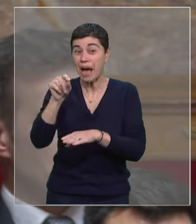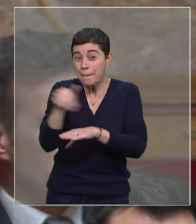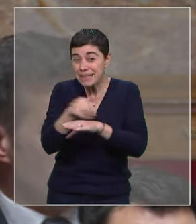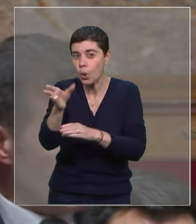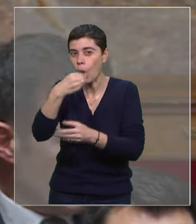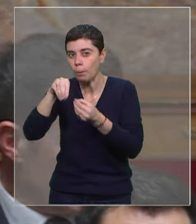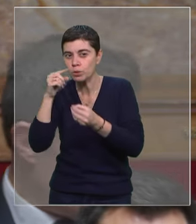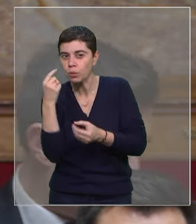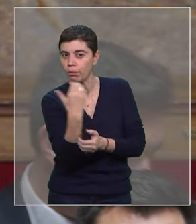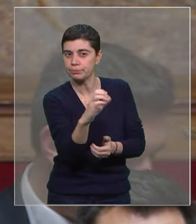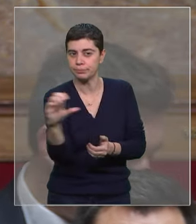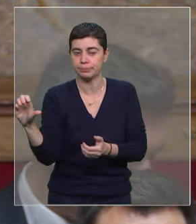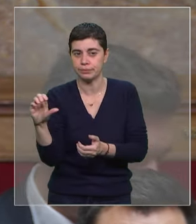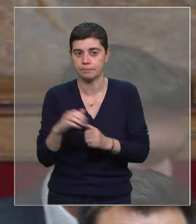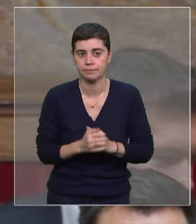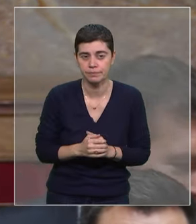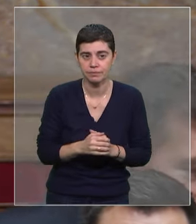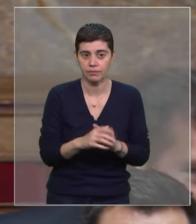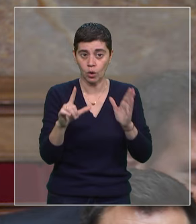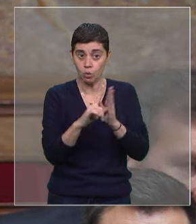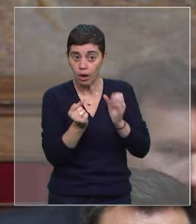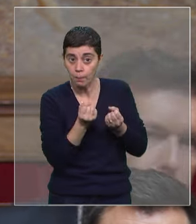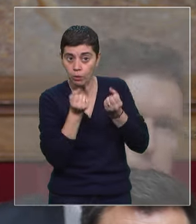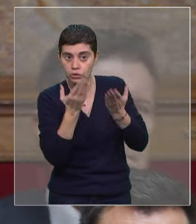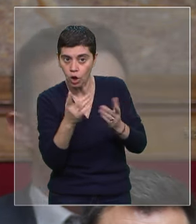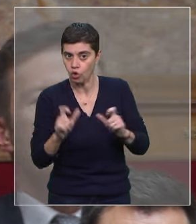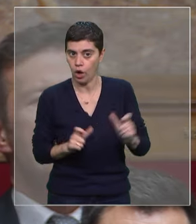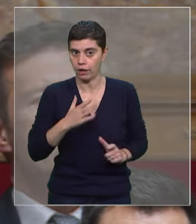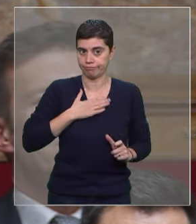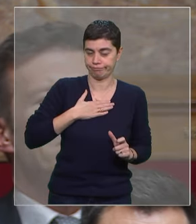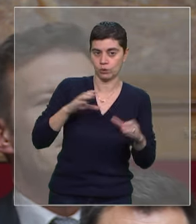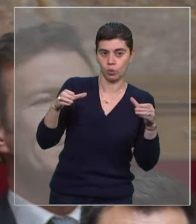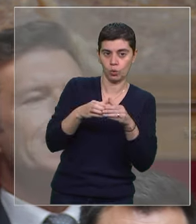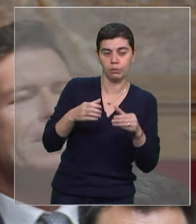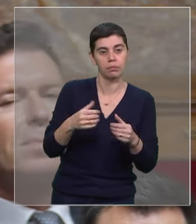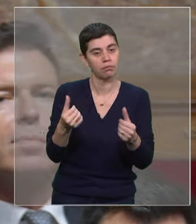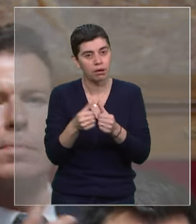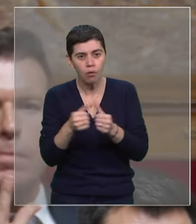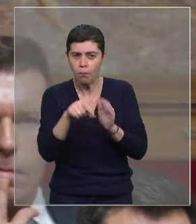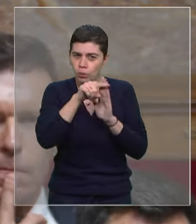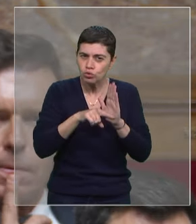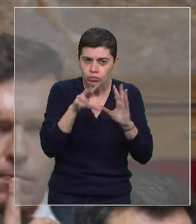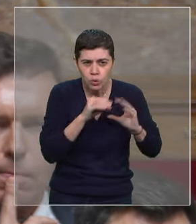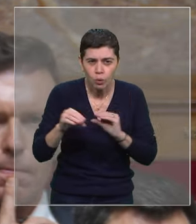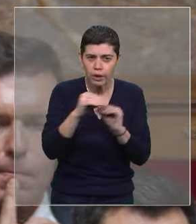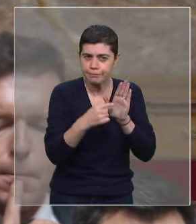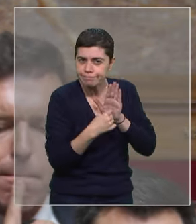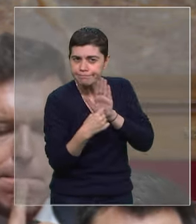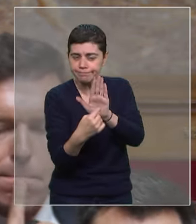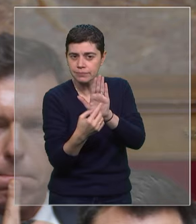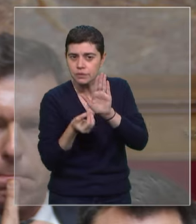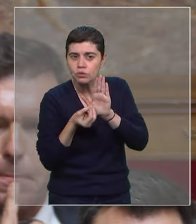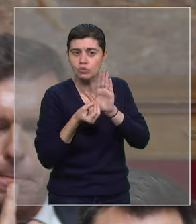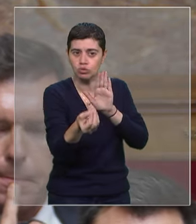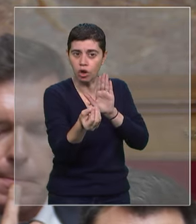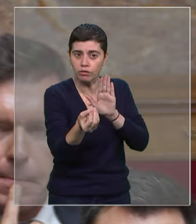supplémentaires. Avec la proposition de loi de mon collègue Quentin Bataillon, nous portons des mesures concrètes visant à valoriser et